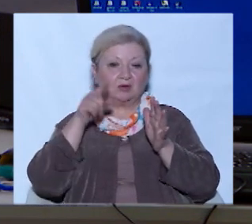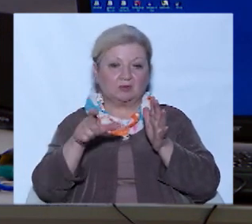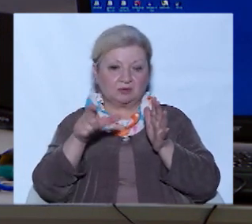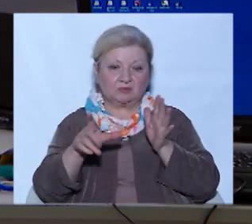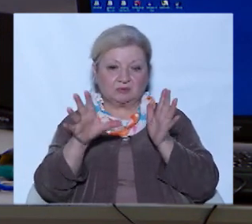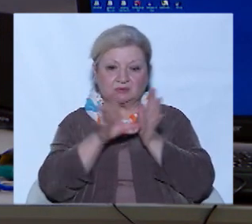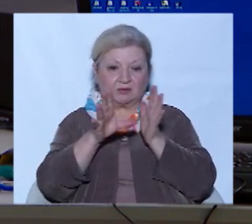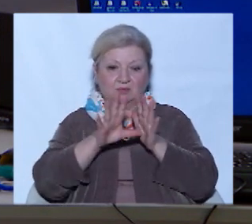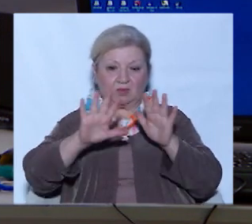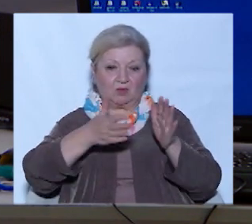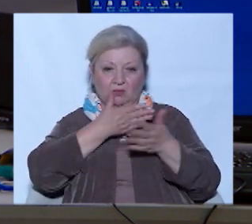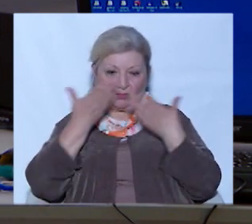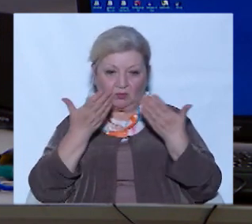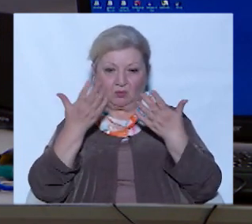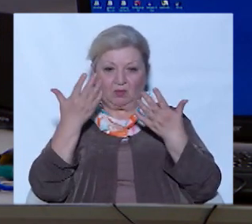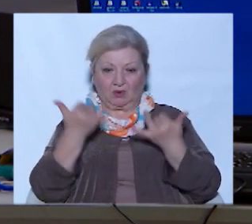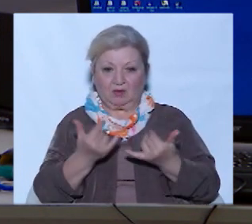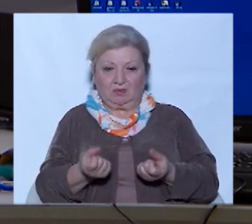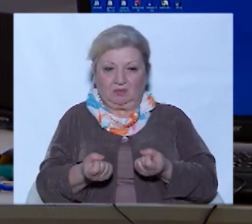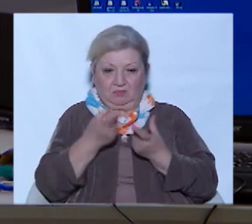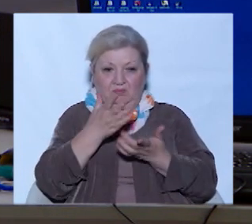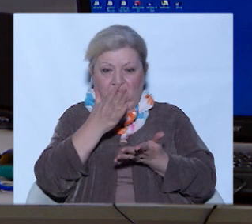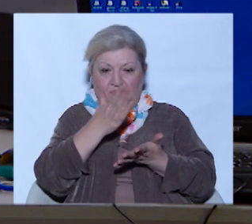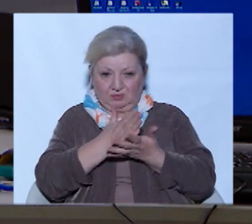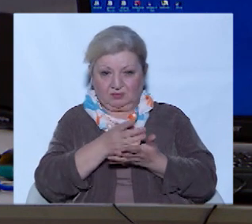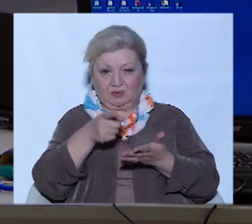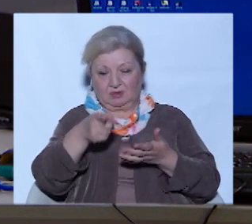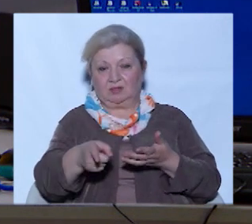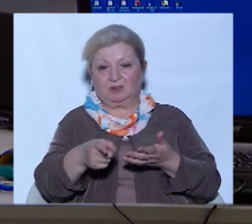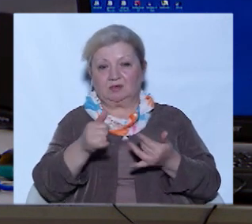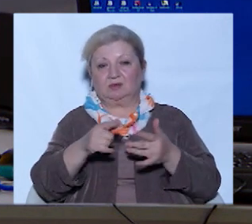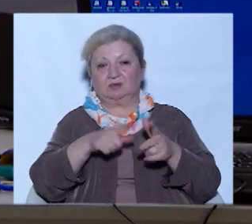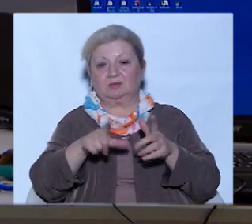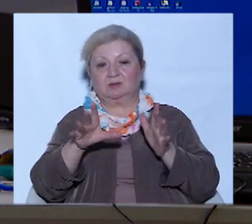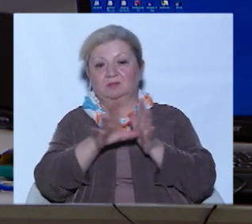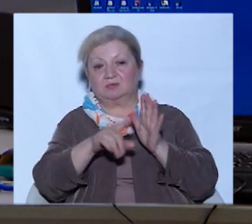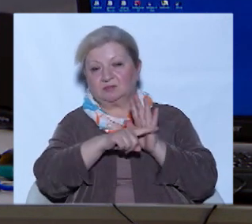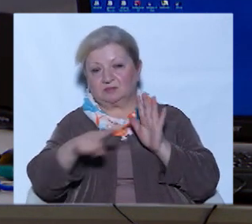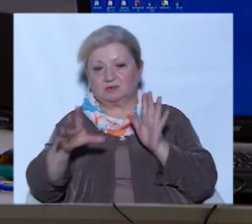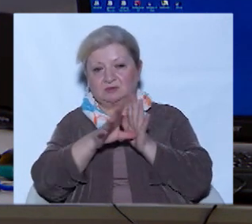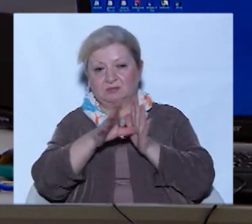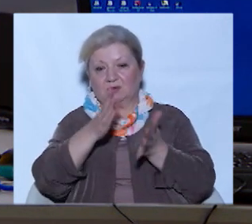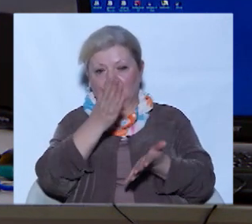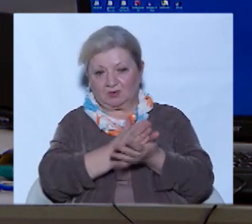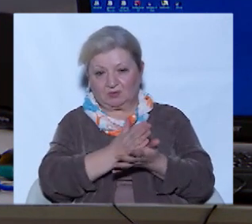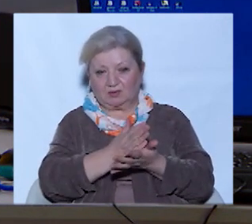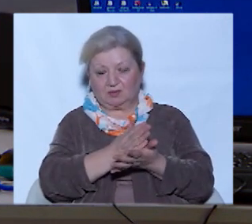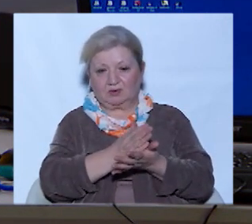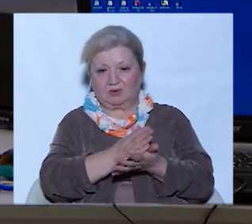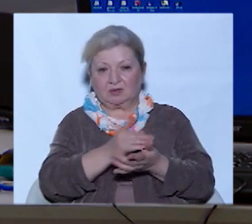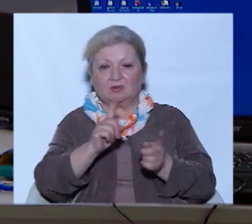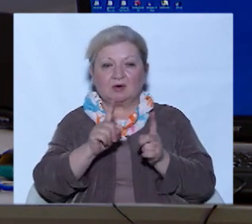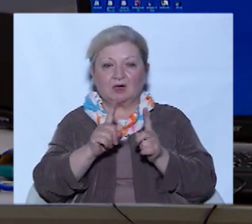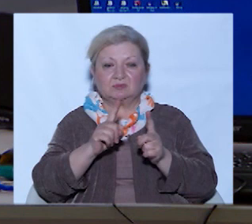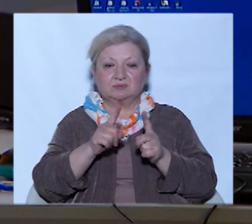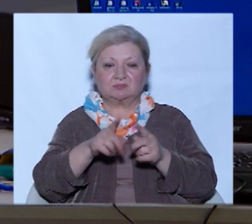არ ქონდა და გაჩდა, ეწოდება იმპულსის წინა ფრონტი, შემდეგ ძაბვა გვაქვს და როდესაც